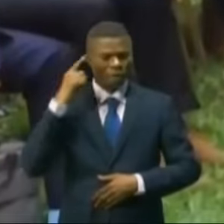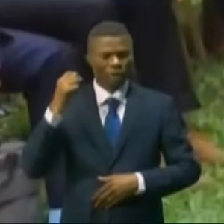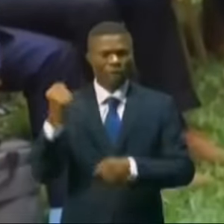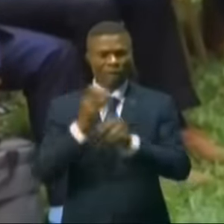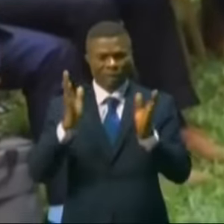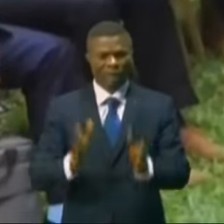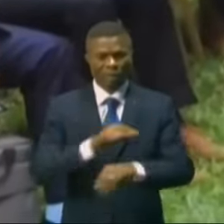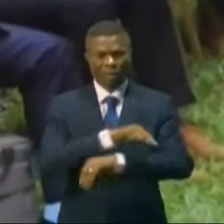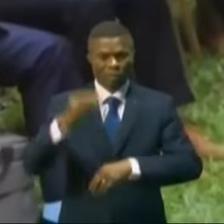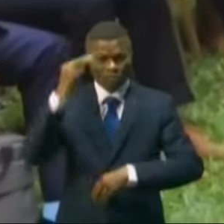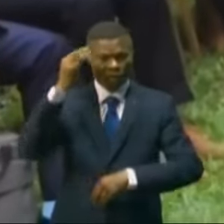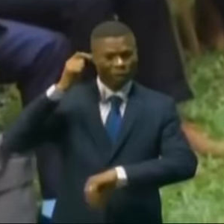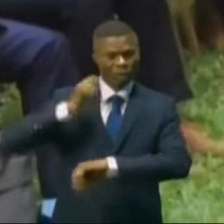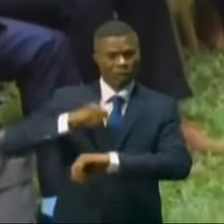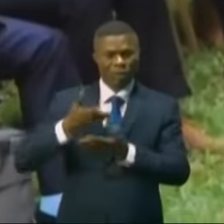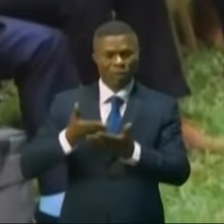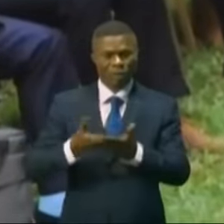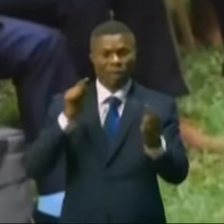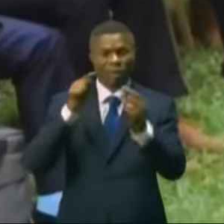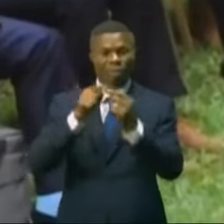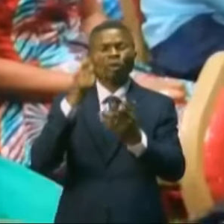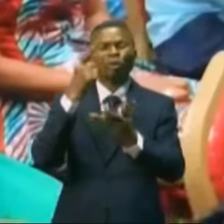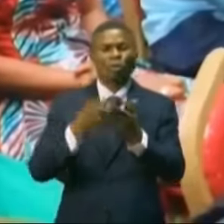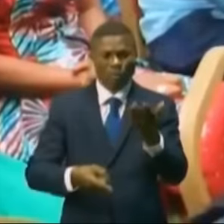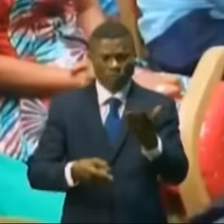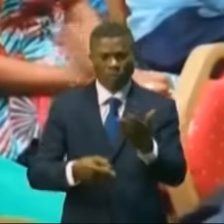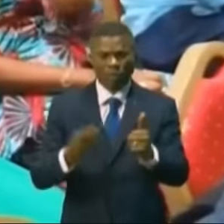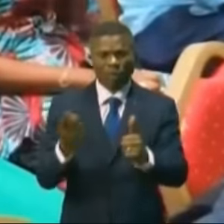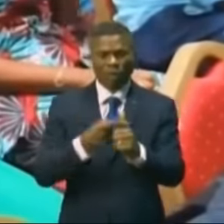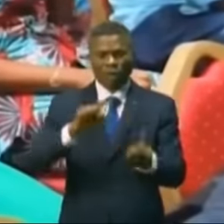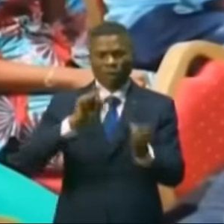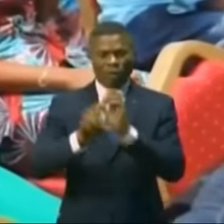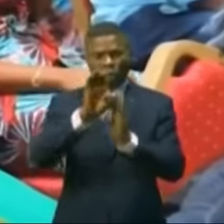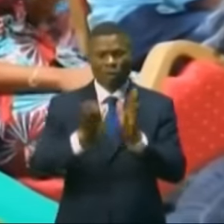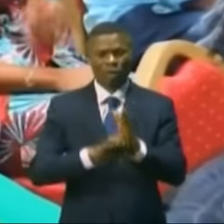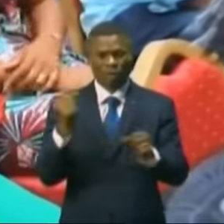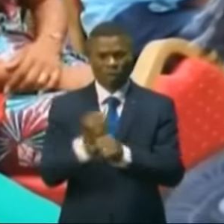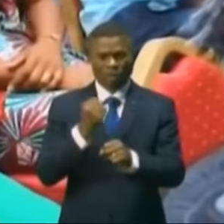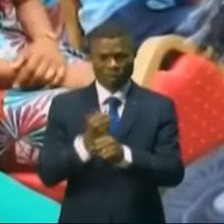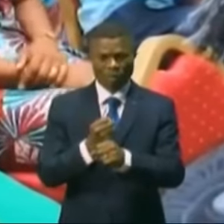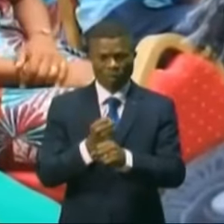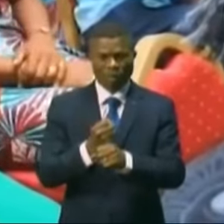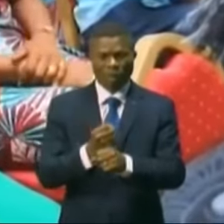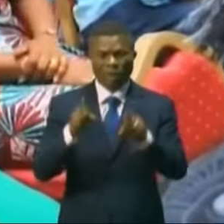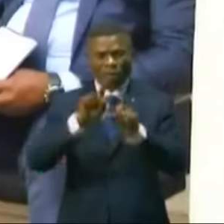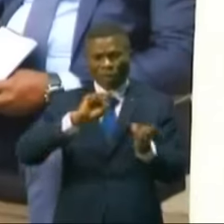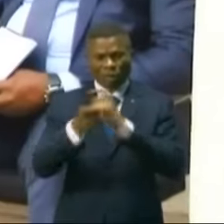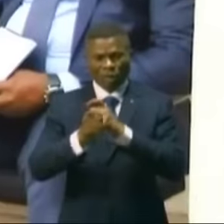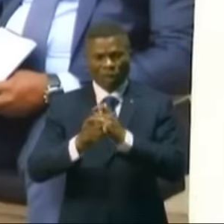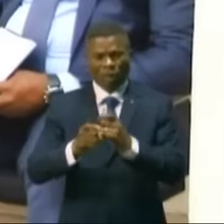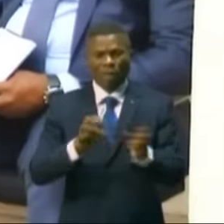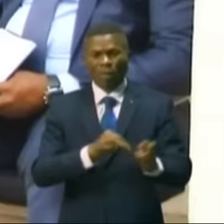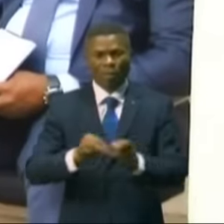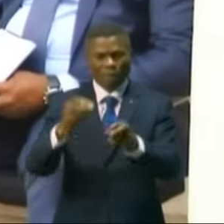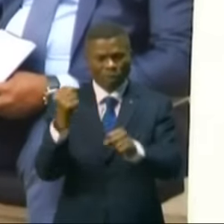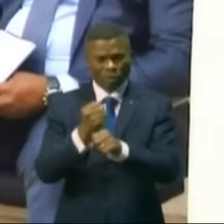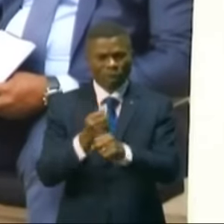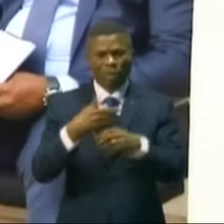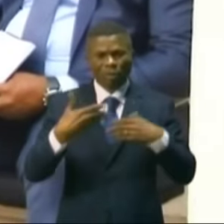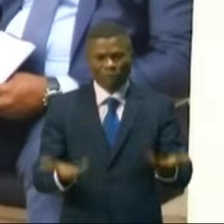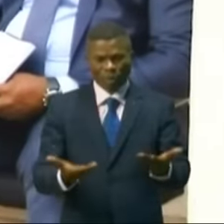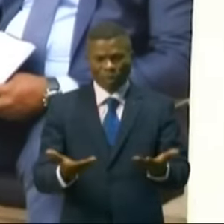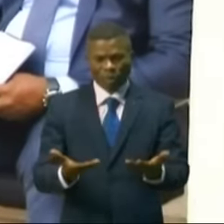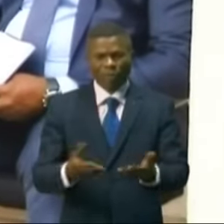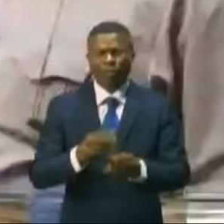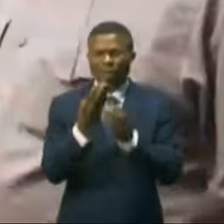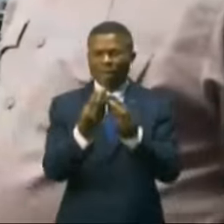personnel du ministère de la Justice. L'objectif poursuivi est l'amélioration des conditions de travail et les changements de méthodes de travail pour un